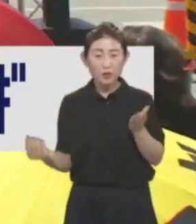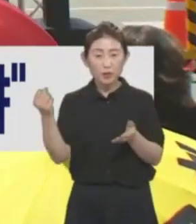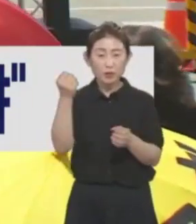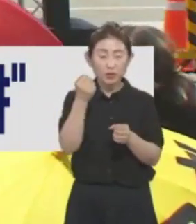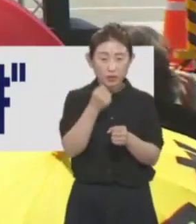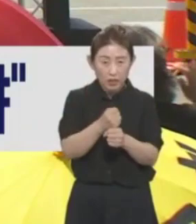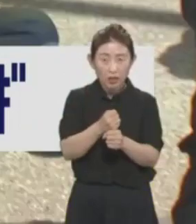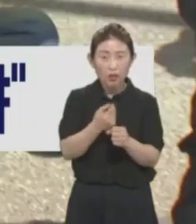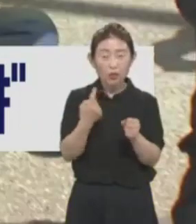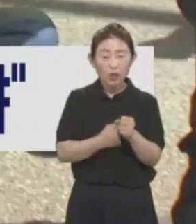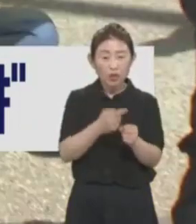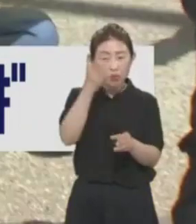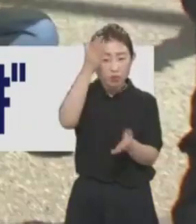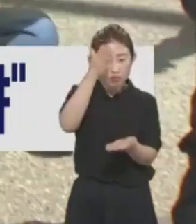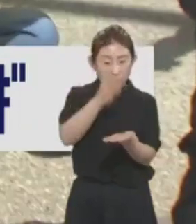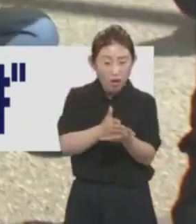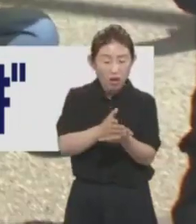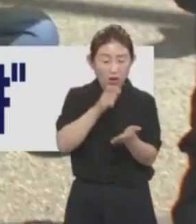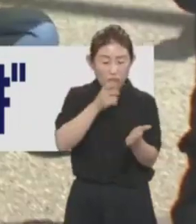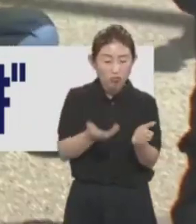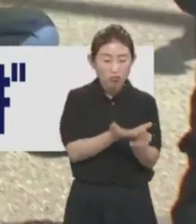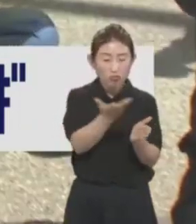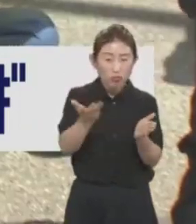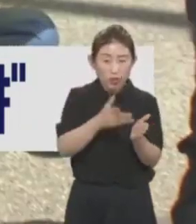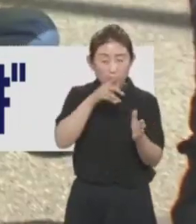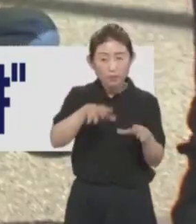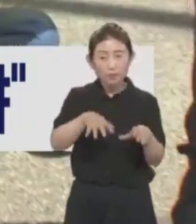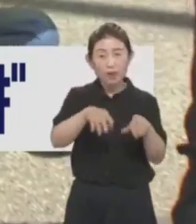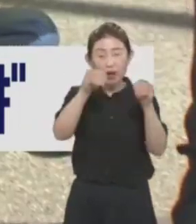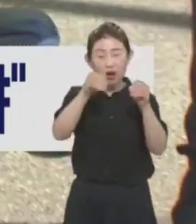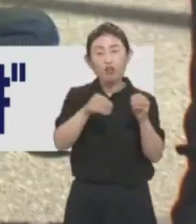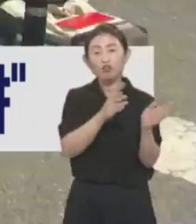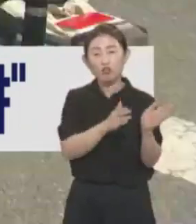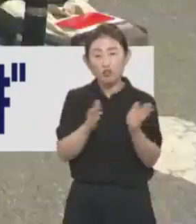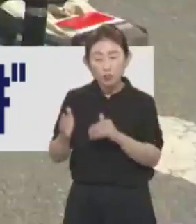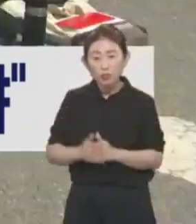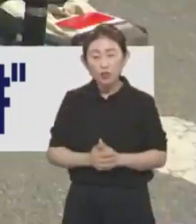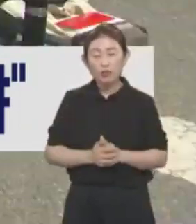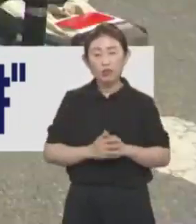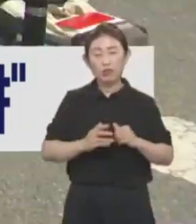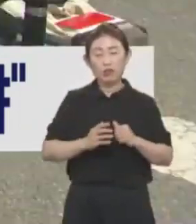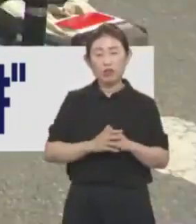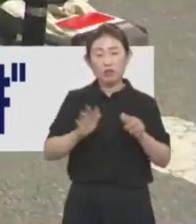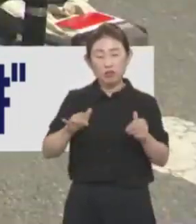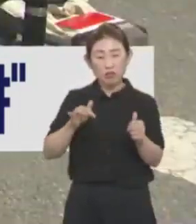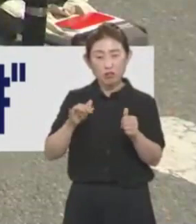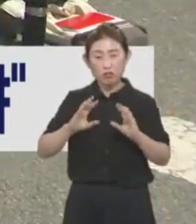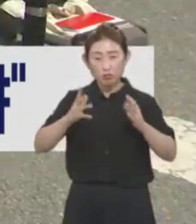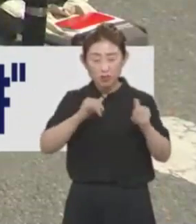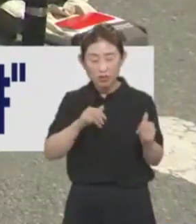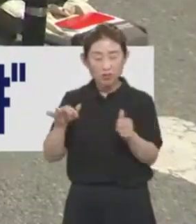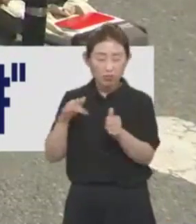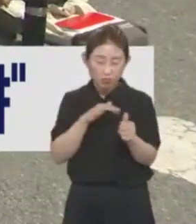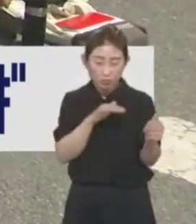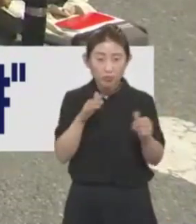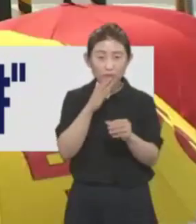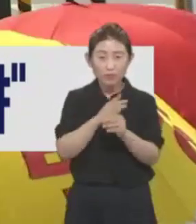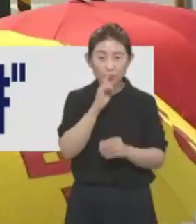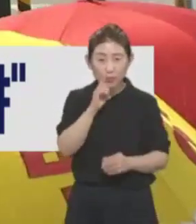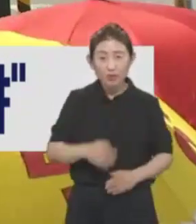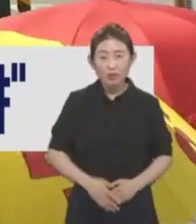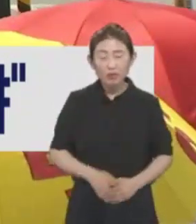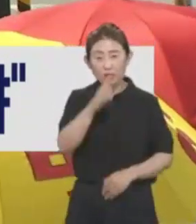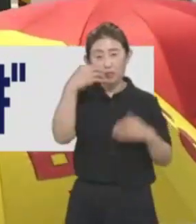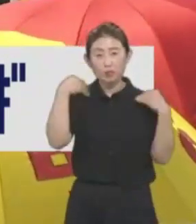역행해 보를 활용해 물을 가둬 가뭄을 대비한다는 이유로 국민 여론을 호도하고 있다고 주장했습니다. 이에